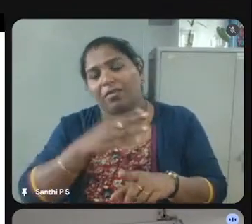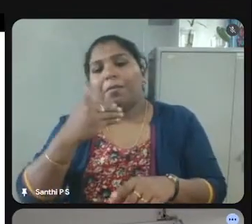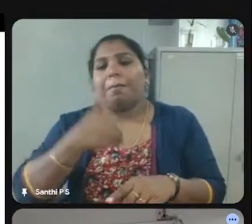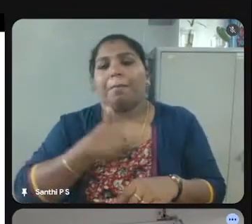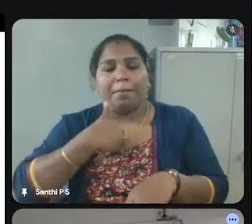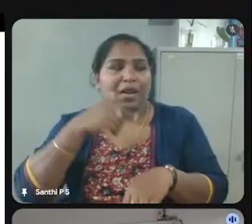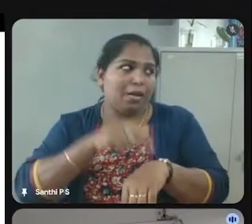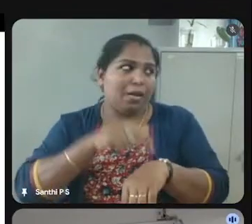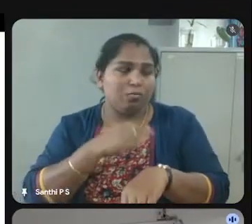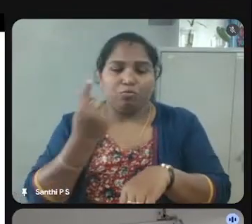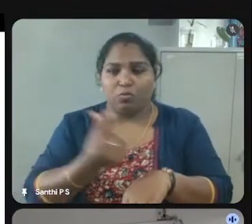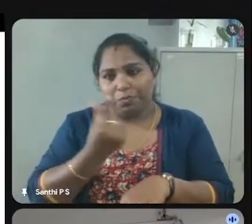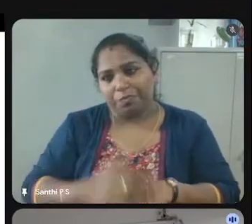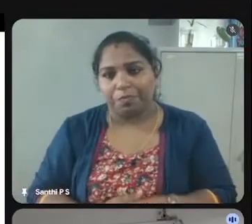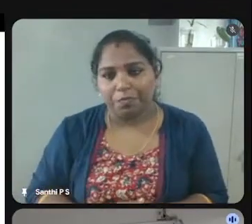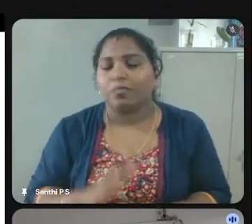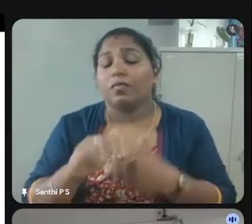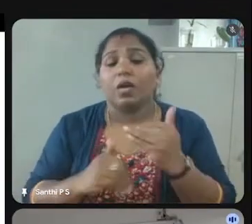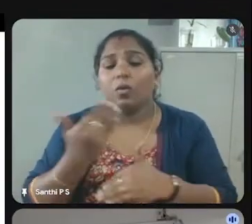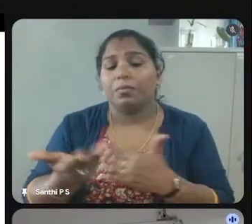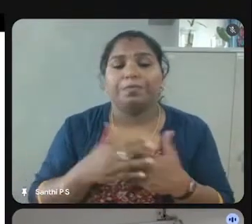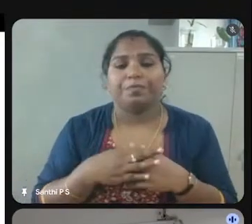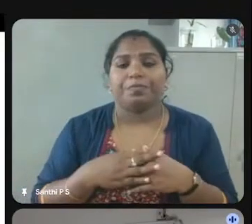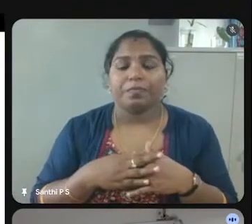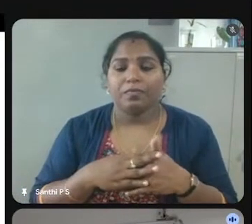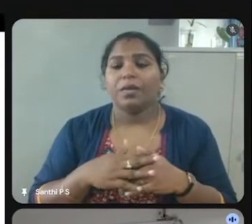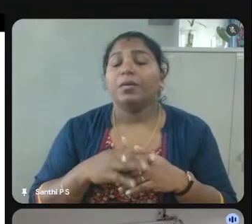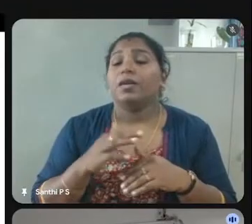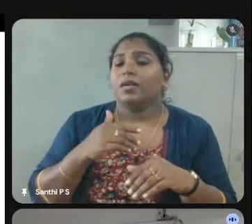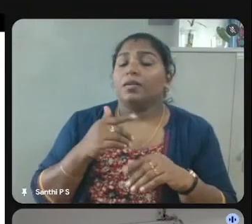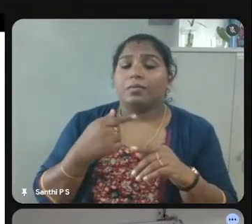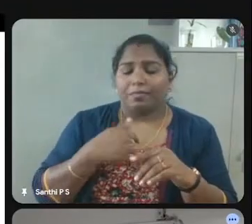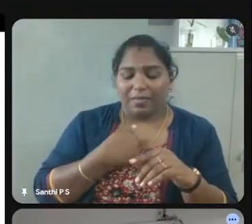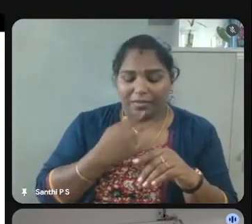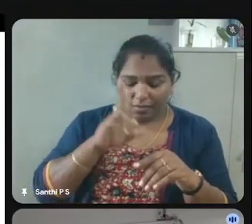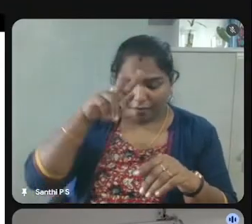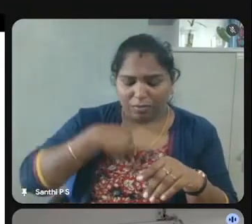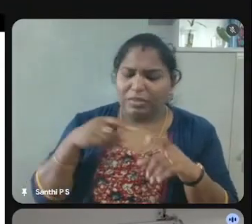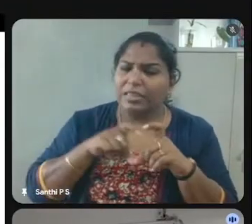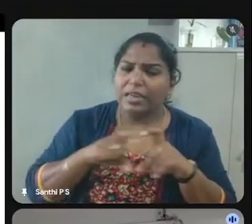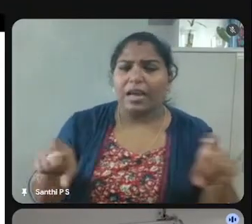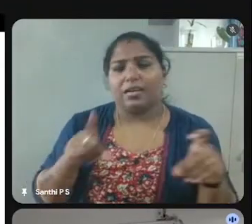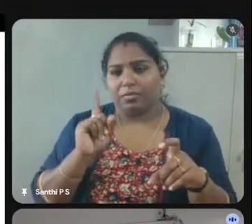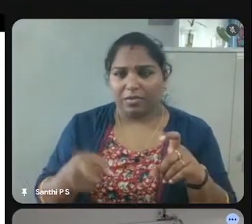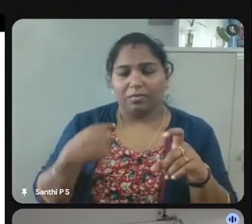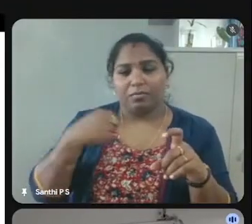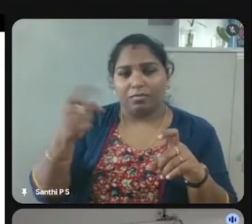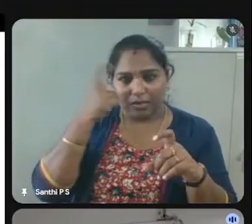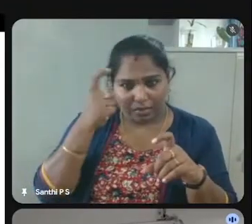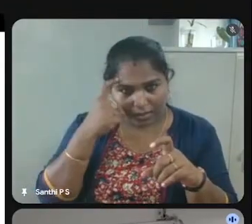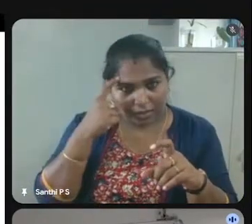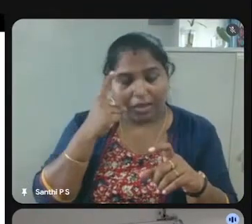എന്ന് പറയുന്നത്. അതുപോലെ തന്നെ നമുക്ക് നമ്മളെ കുറിച്ച് തന്നെ ഒരു ബോധ്യം ഉണ്ടാവണം, ഒരു ക്ലാരിറ്റി വരണം. അതായത് നമ്മുടെ ചിന്തകളെ കുറിച്ച്,